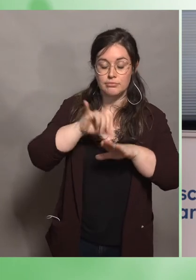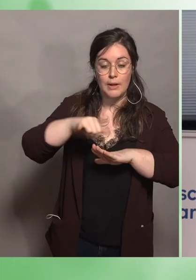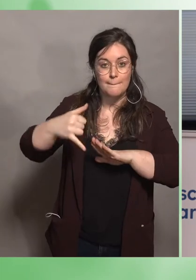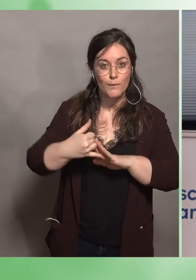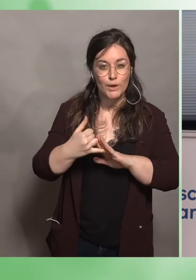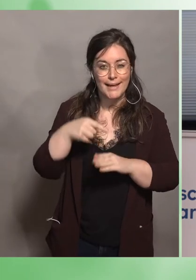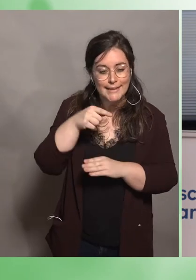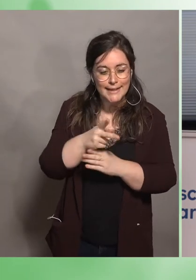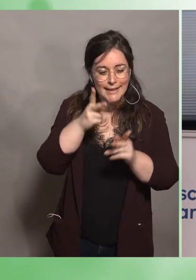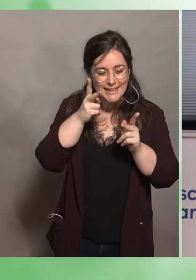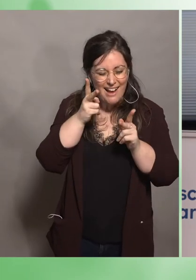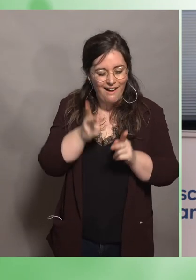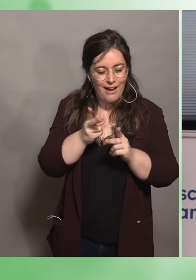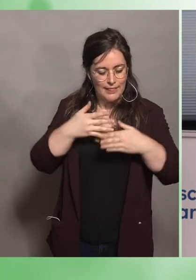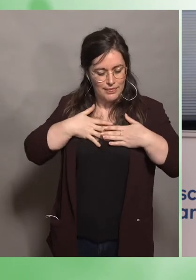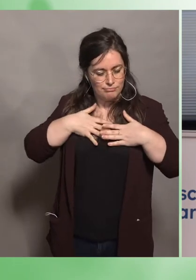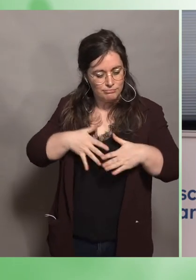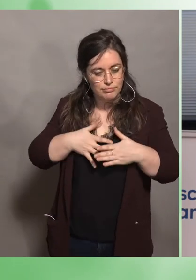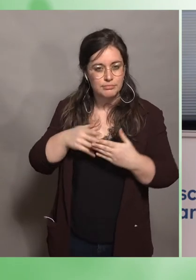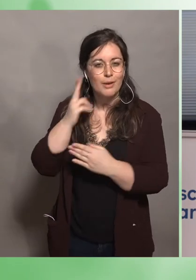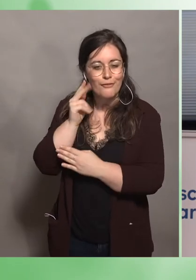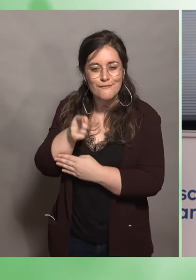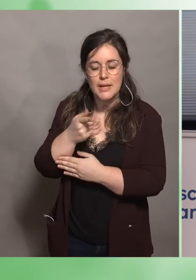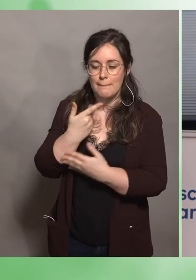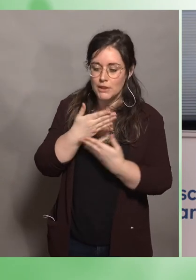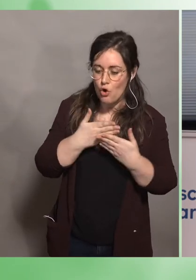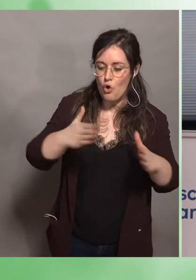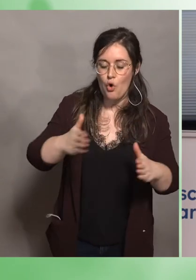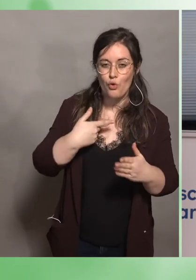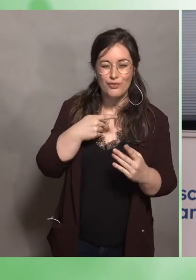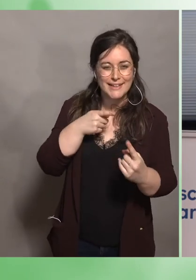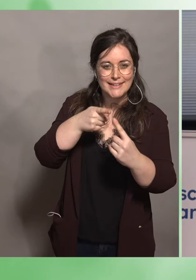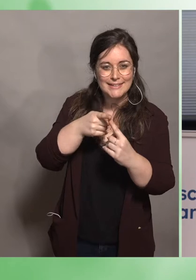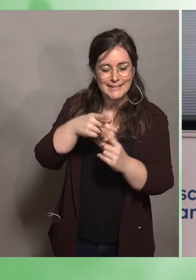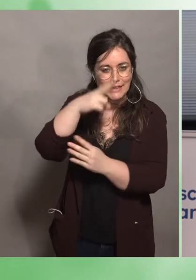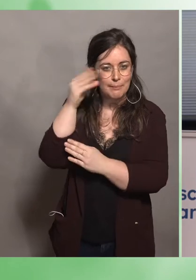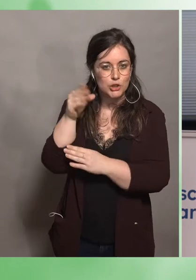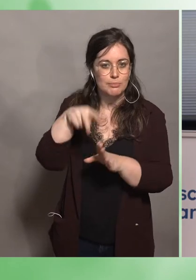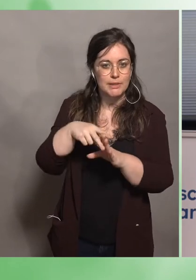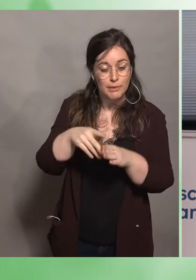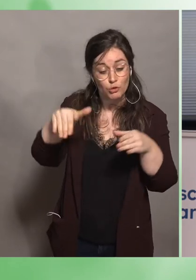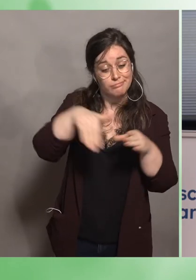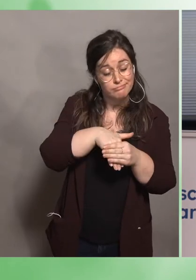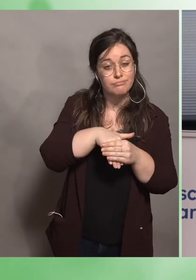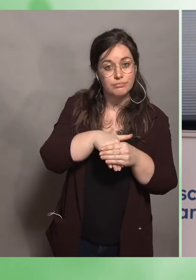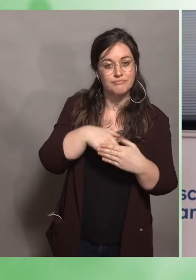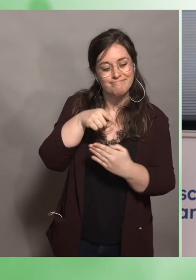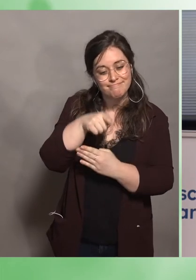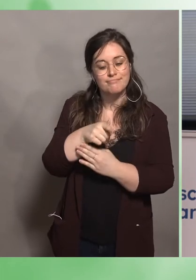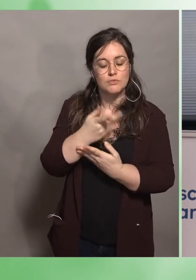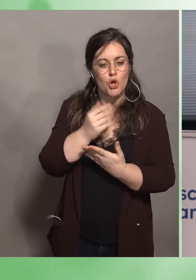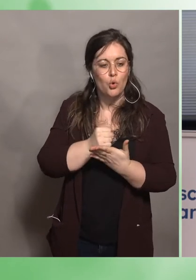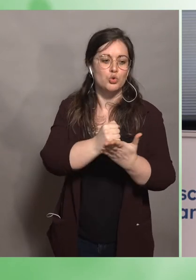dieses Können der Betriebe, sich zu öffnen, bewusst auch gezielt Menschen mit Behinderung einzustellen im Unternehmen, dass